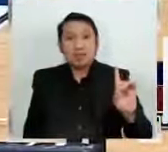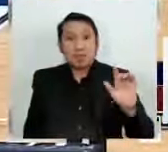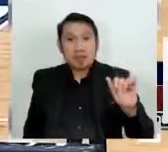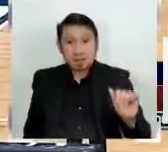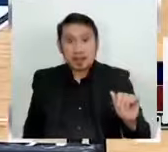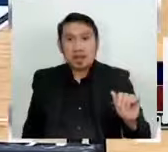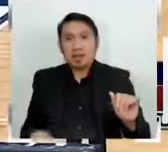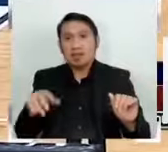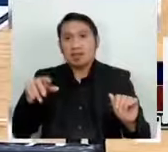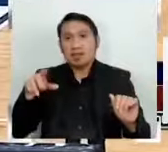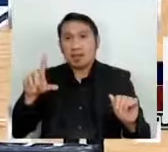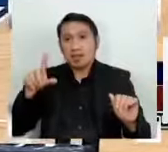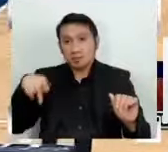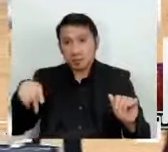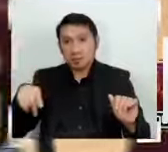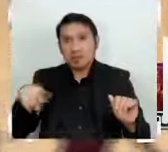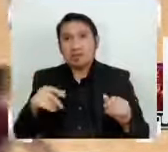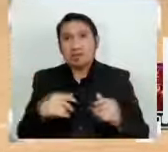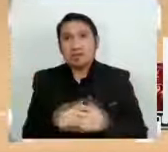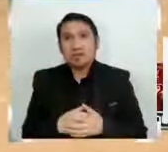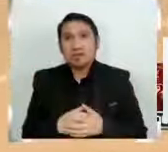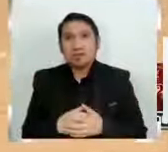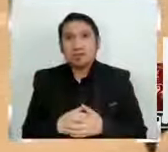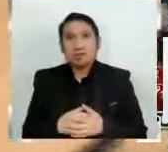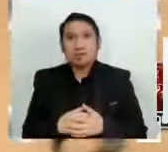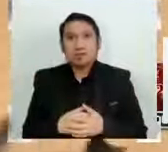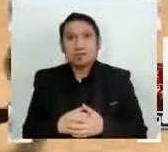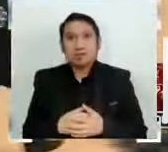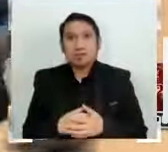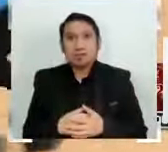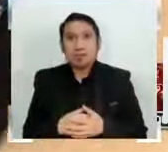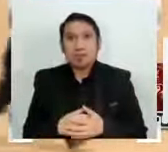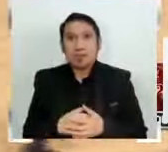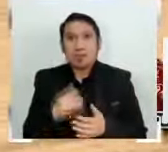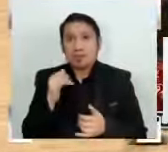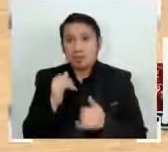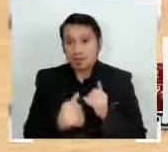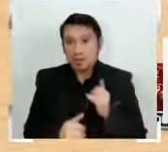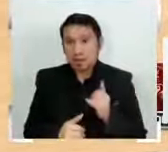sa kanilang pagharap sa semifinals kanina. Ang final score,